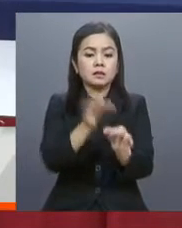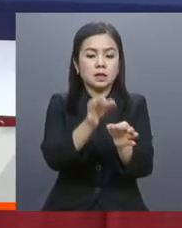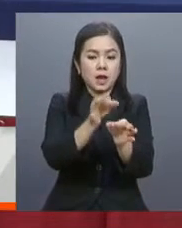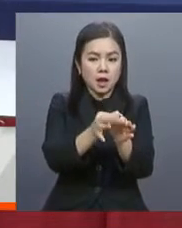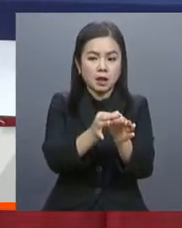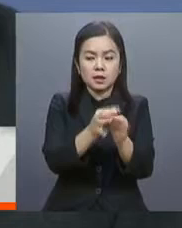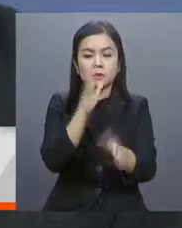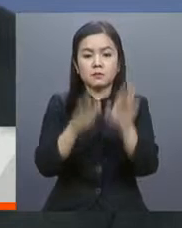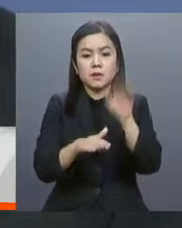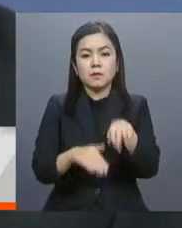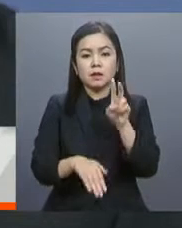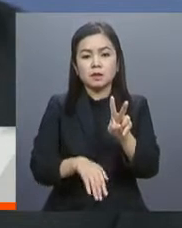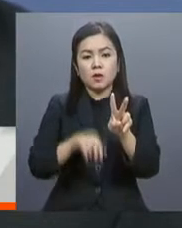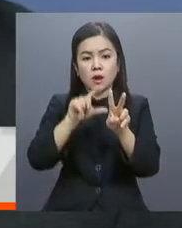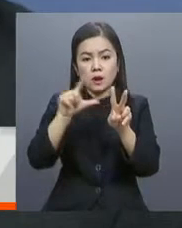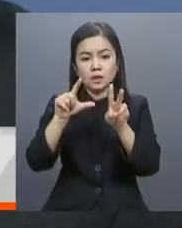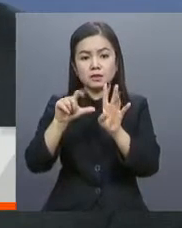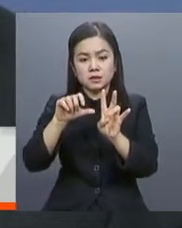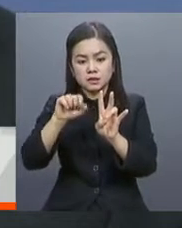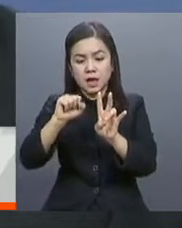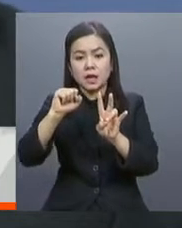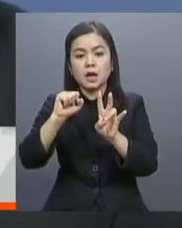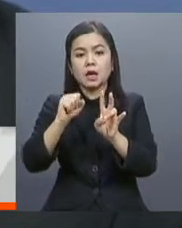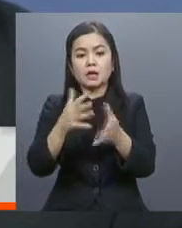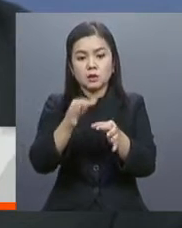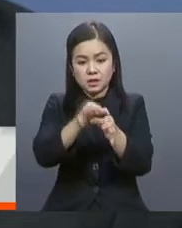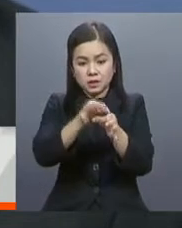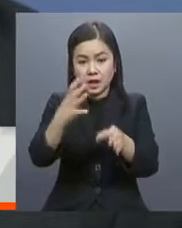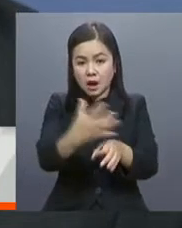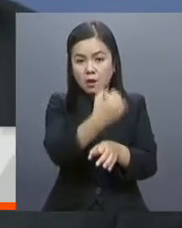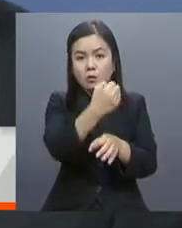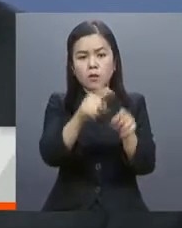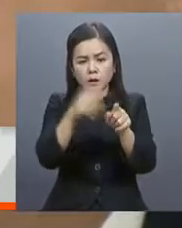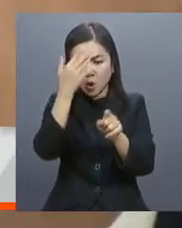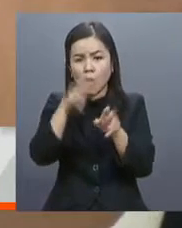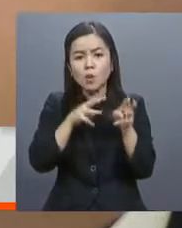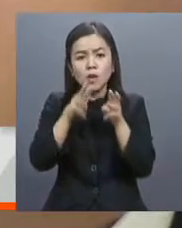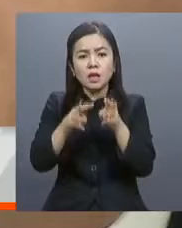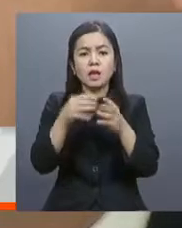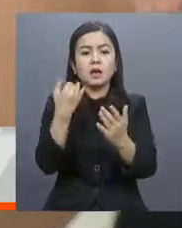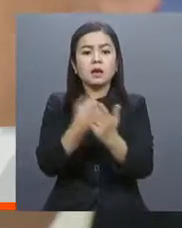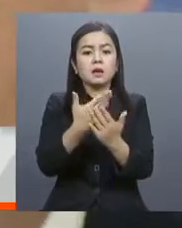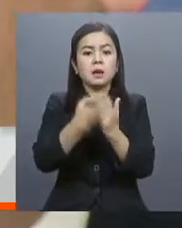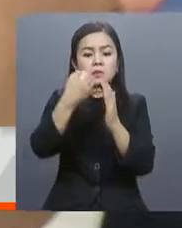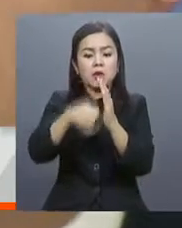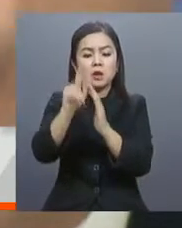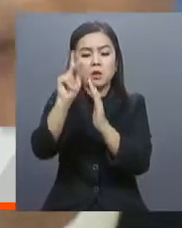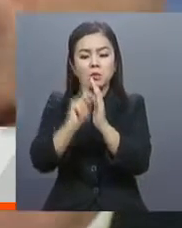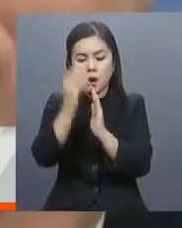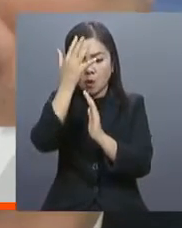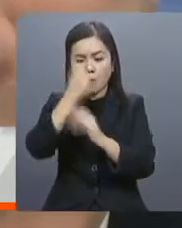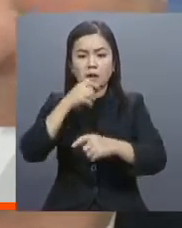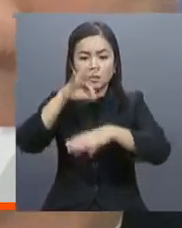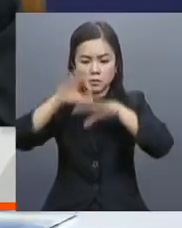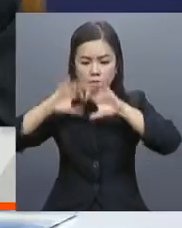ารประมาณ2,700,000 บาทซึ่งเป็นเงินที่ได้จากการกระทำผิดฐานเป็นเจ้าหน้าที่รัฐละเว้นการปฏิบัติอย่าง